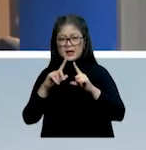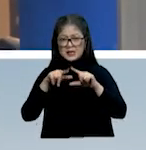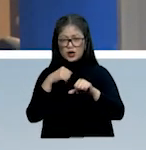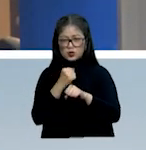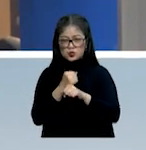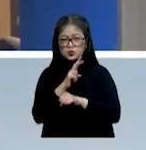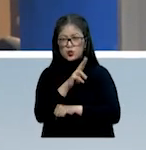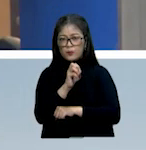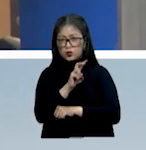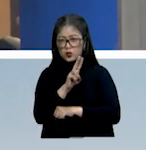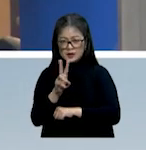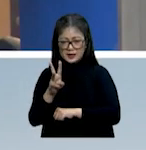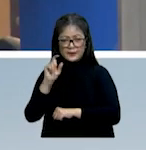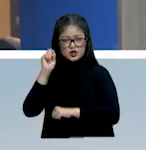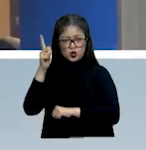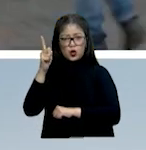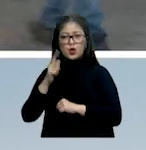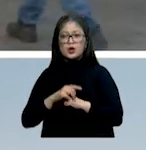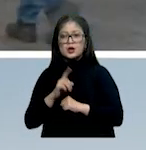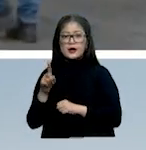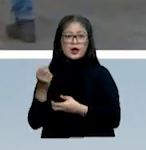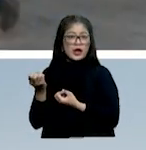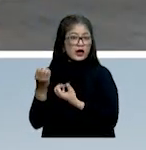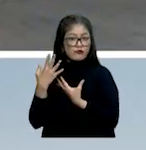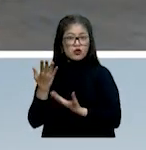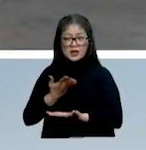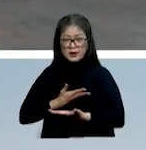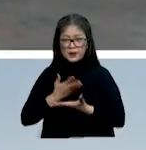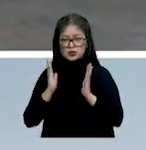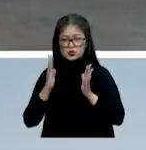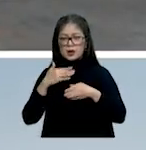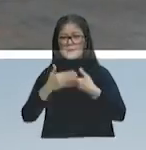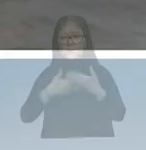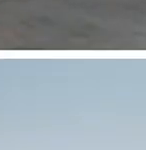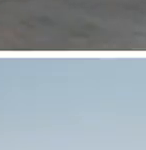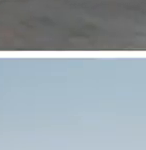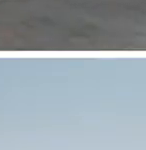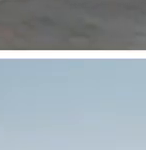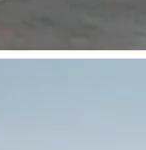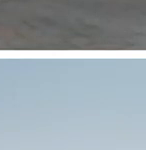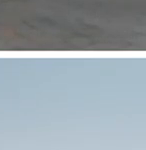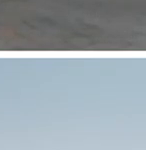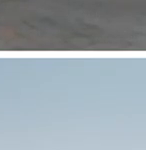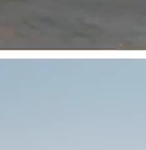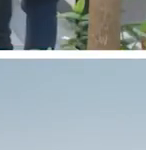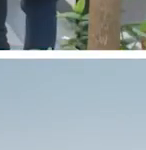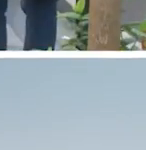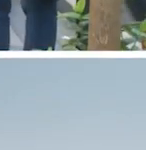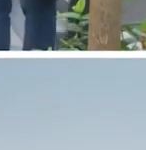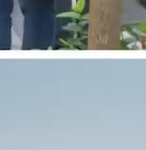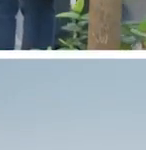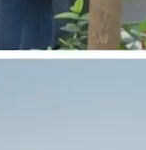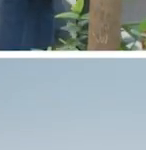15 Agustus 2023 mendatang. Nah, berdasarkan informasi yang kami dapatkan, nantinya pada tahap uji coba ini masyarakat hanya akan dikenakan biaya